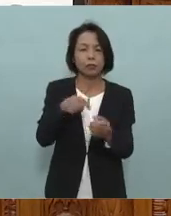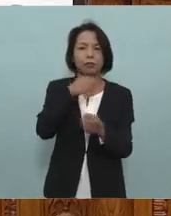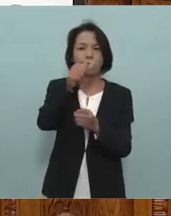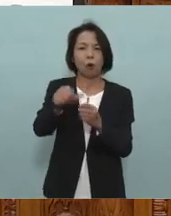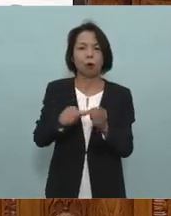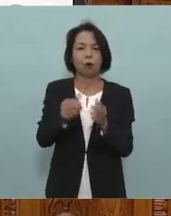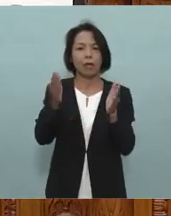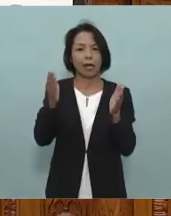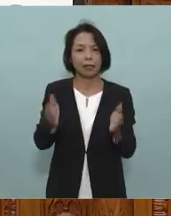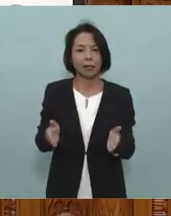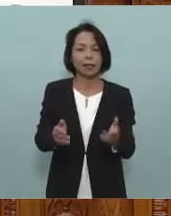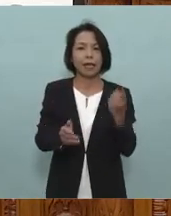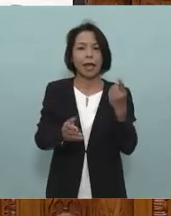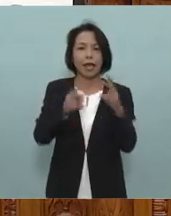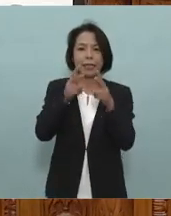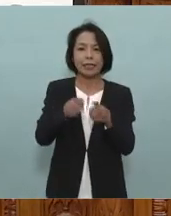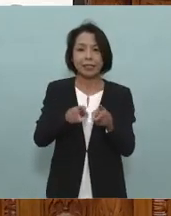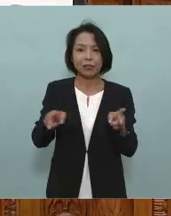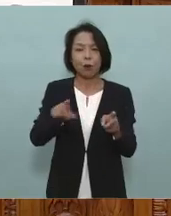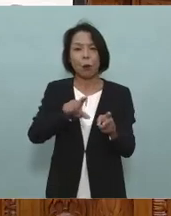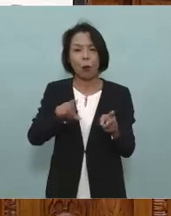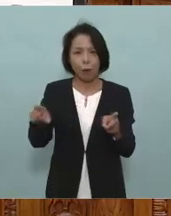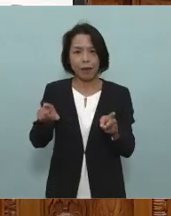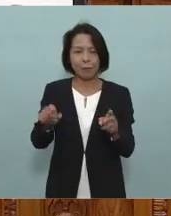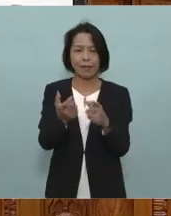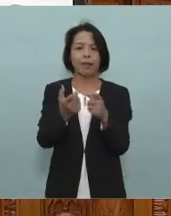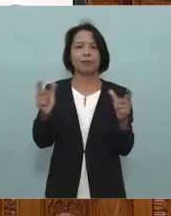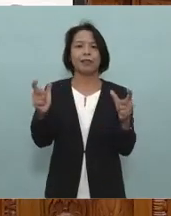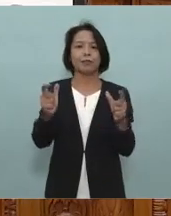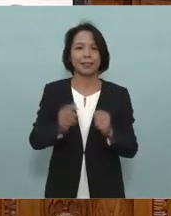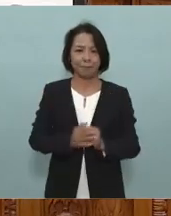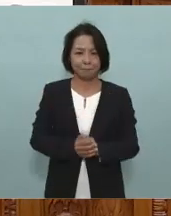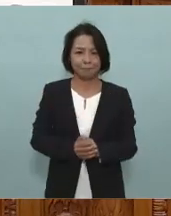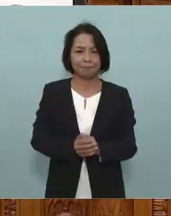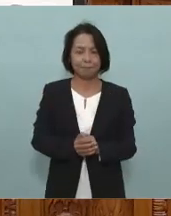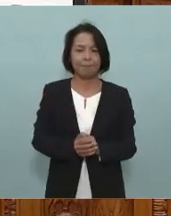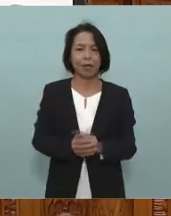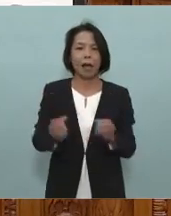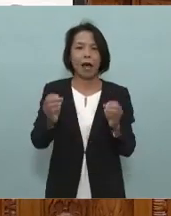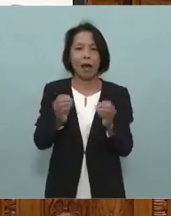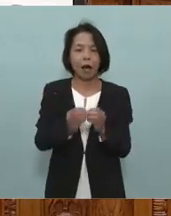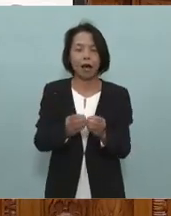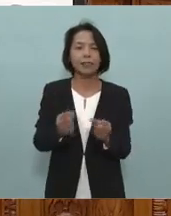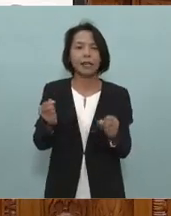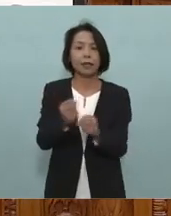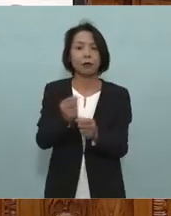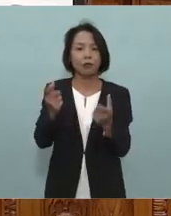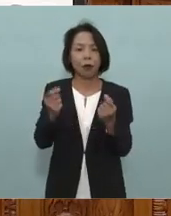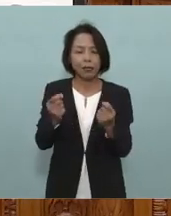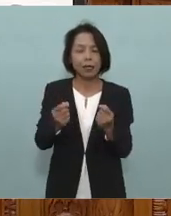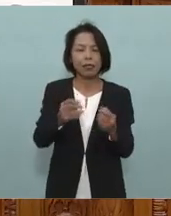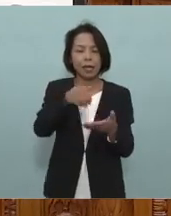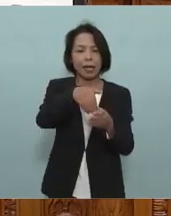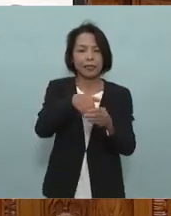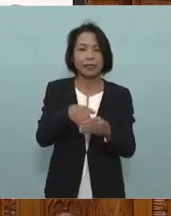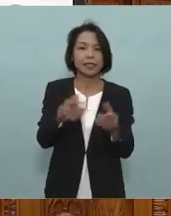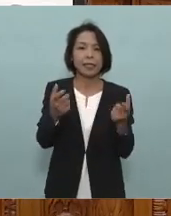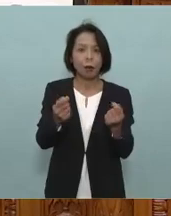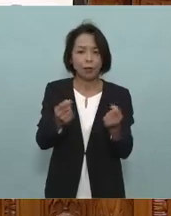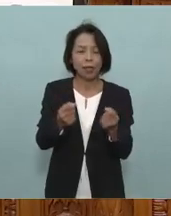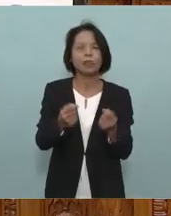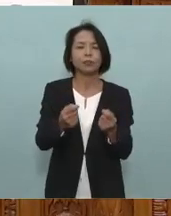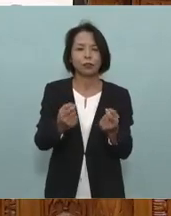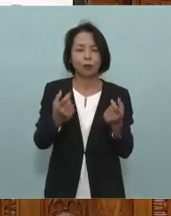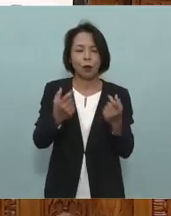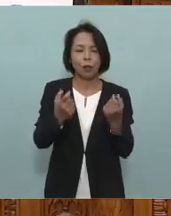1兆円のパッケージに拡充します併せて同一労働同一賃金についてその遵守を